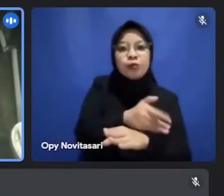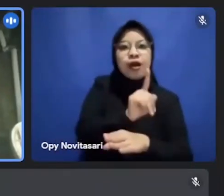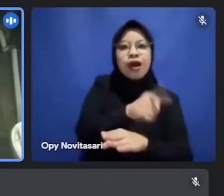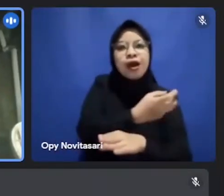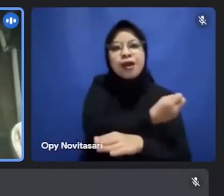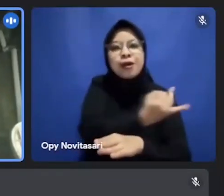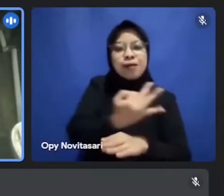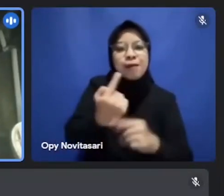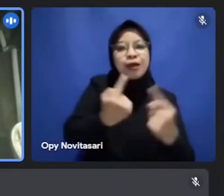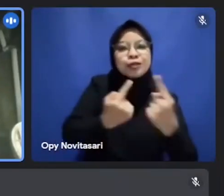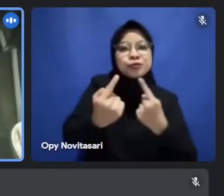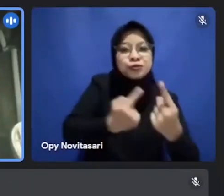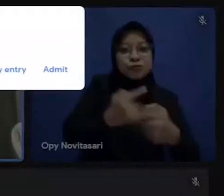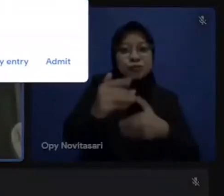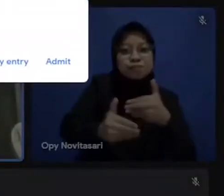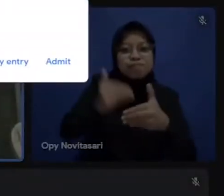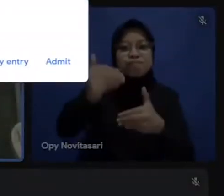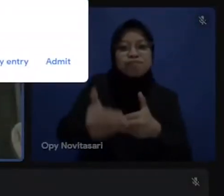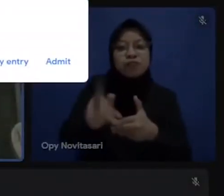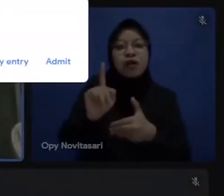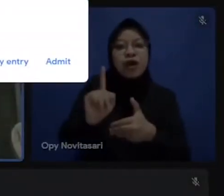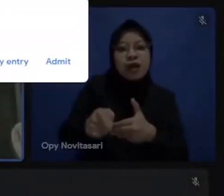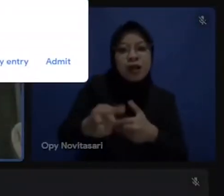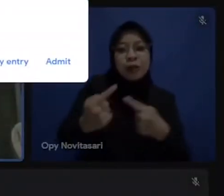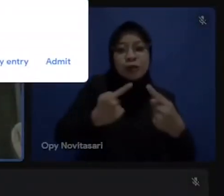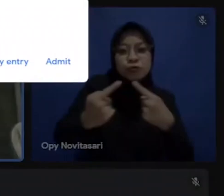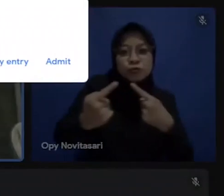Sesi diskusi yang nanti